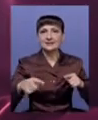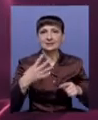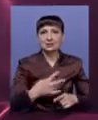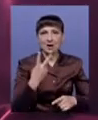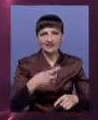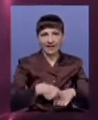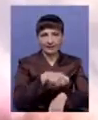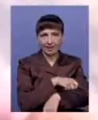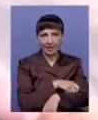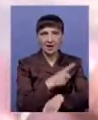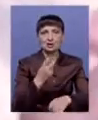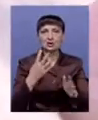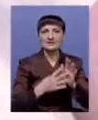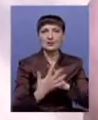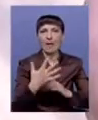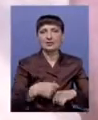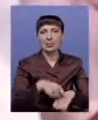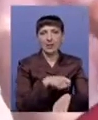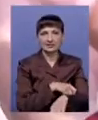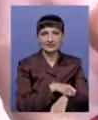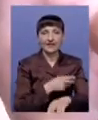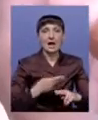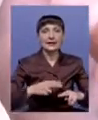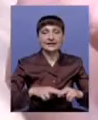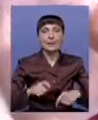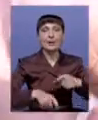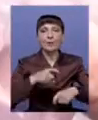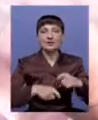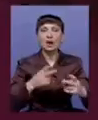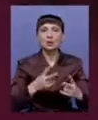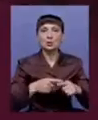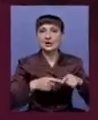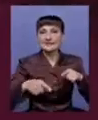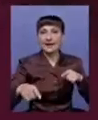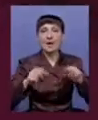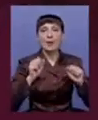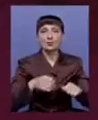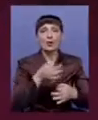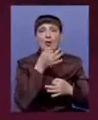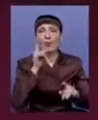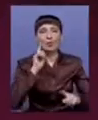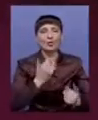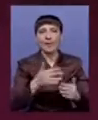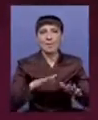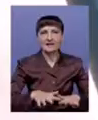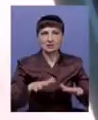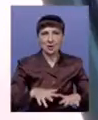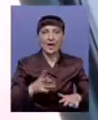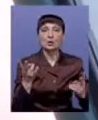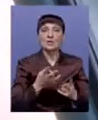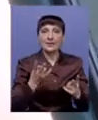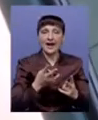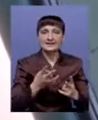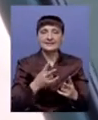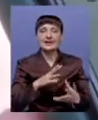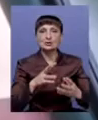42 километра и 195 метров. При этом пробежать нужное расстояние можно в любом удобном месте. Но необходимо